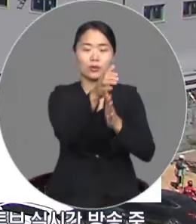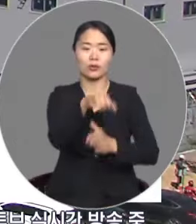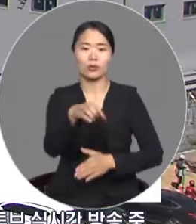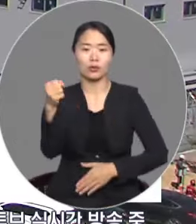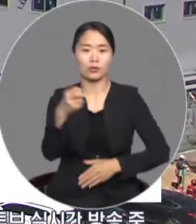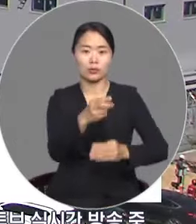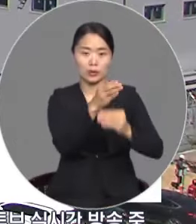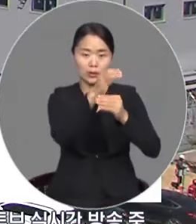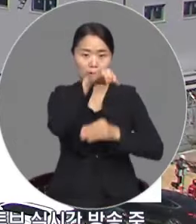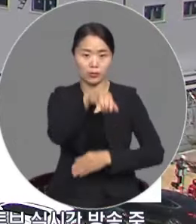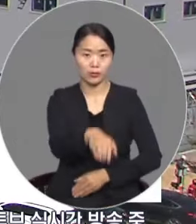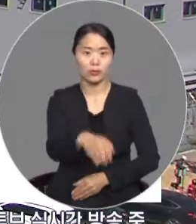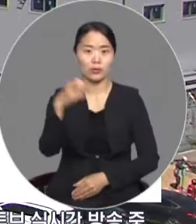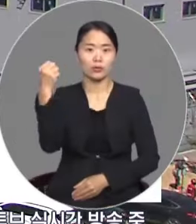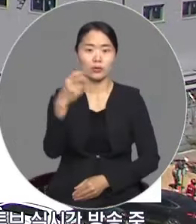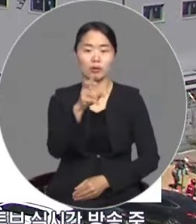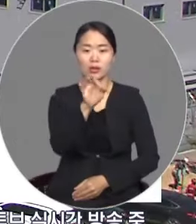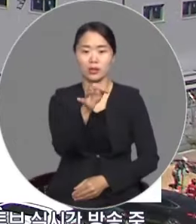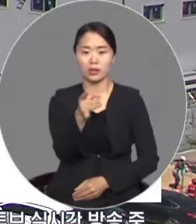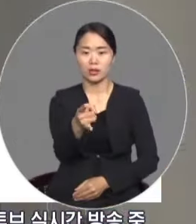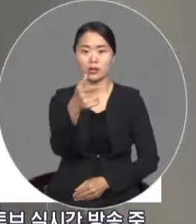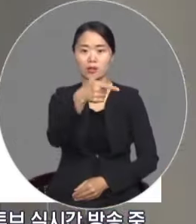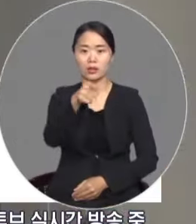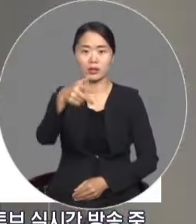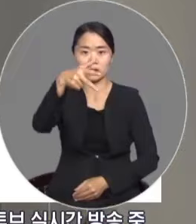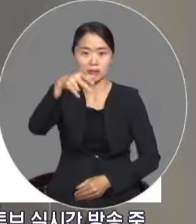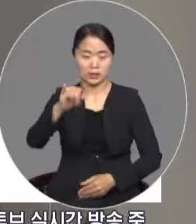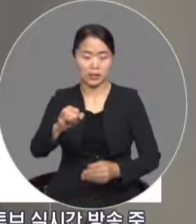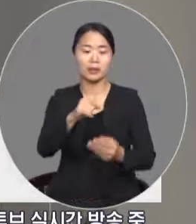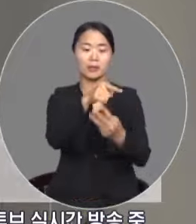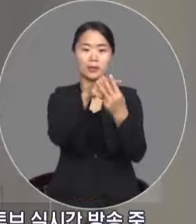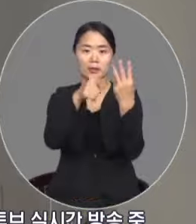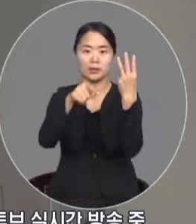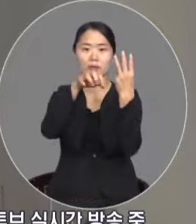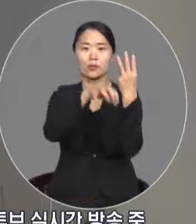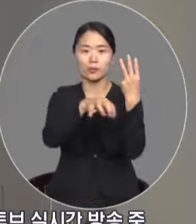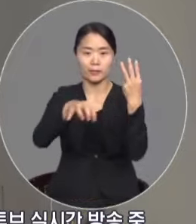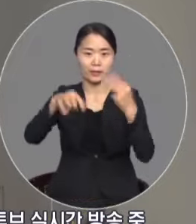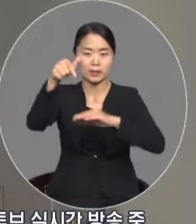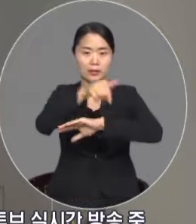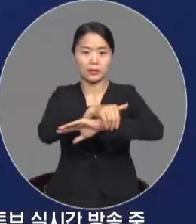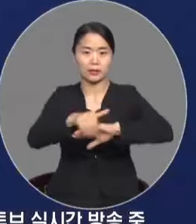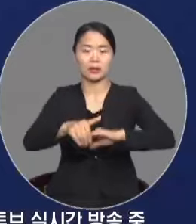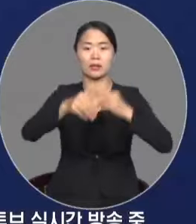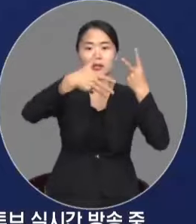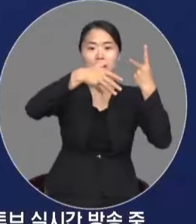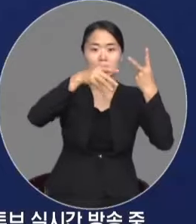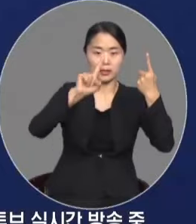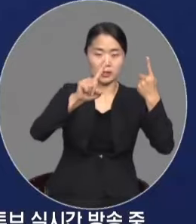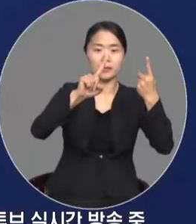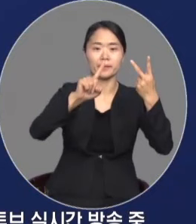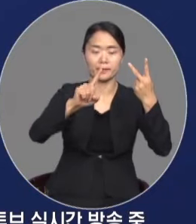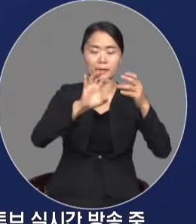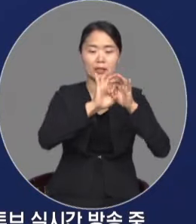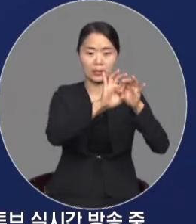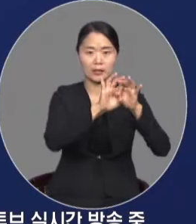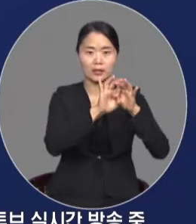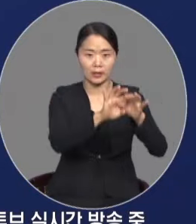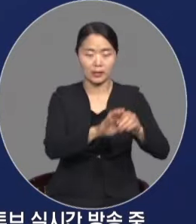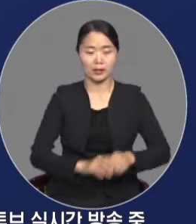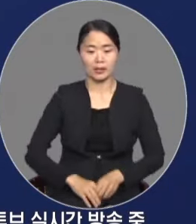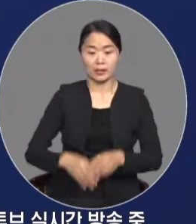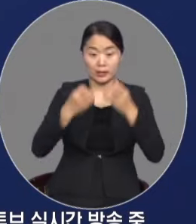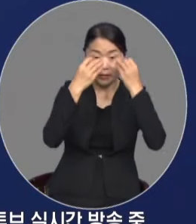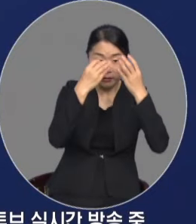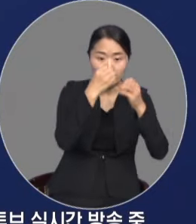지구, 친환경 에너지 산업 지구 등 3개 지구로 설계됐습니다. 2차 전지 산업 지구는 2차 전지